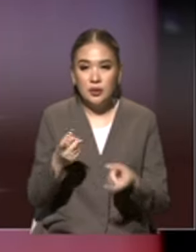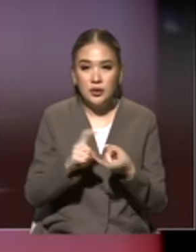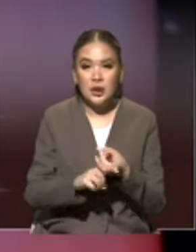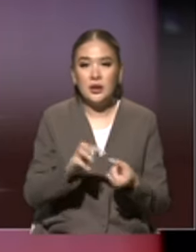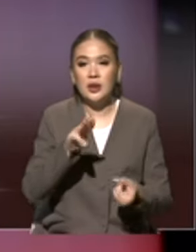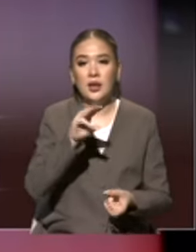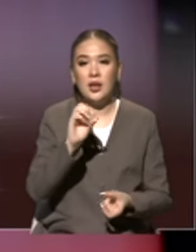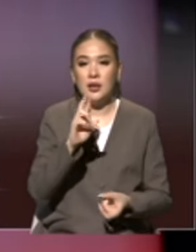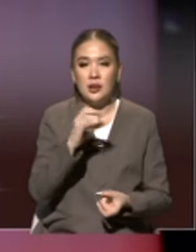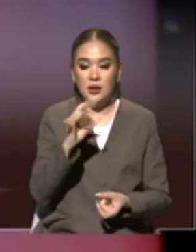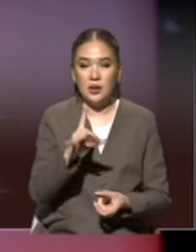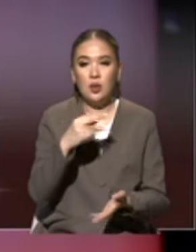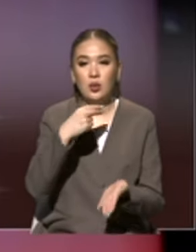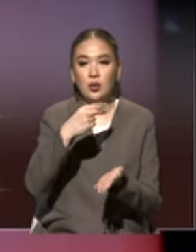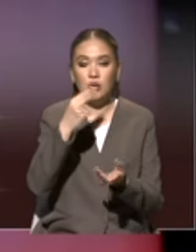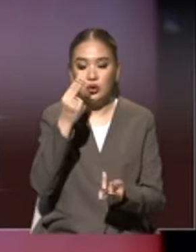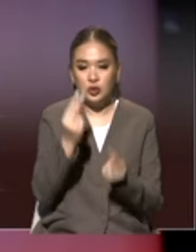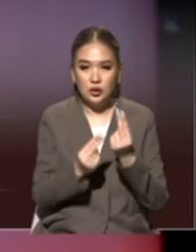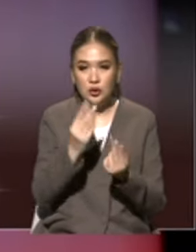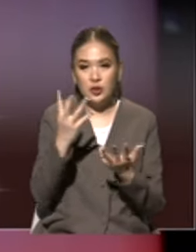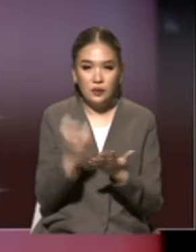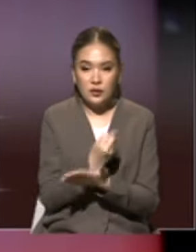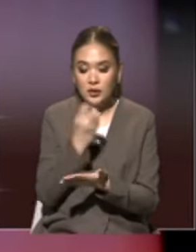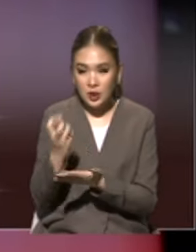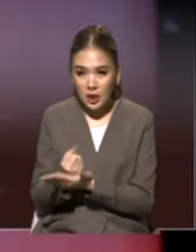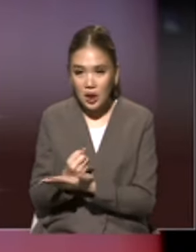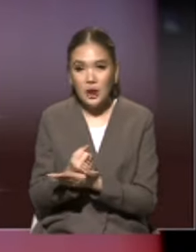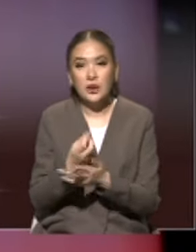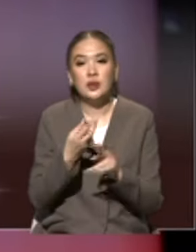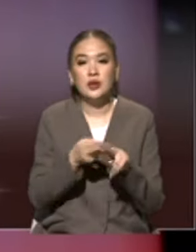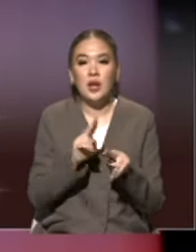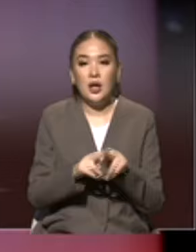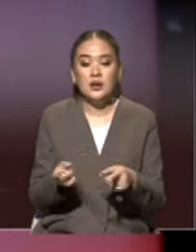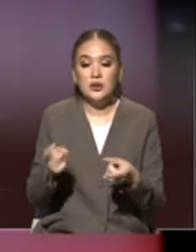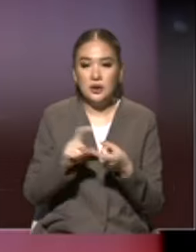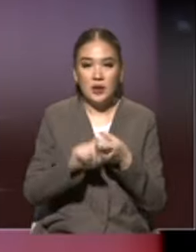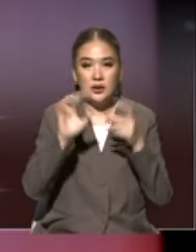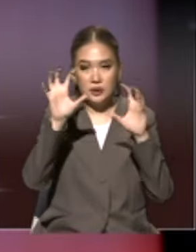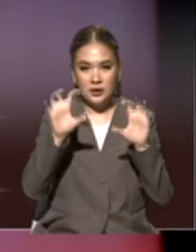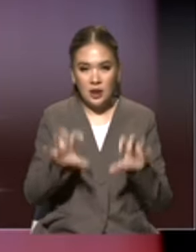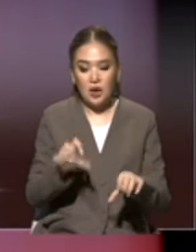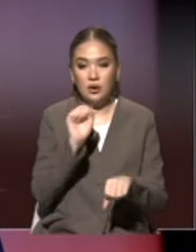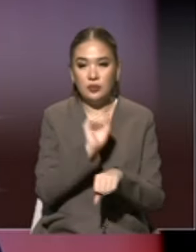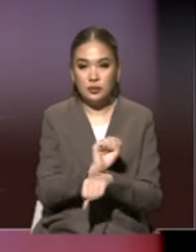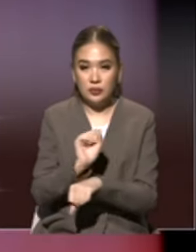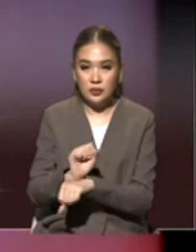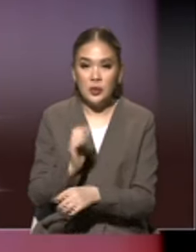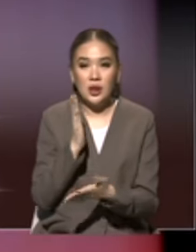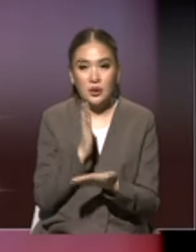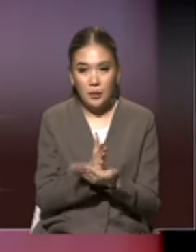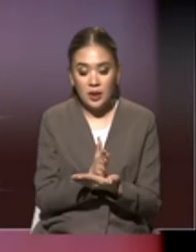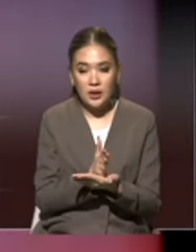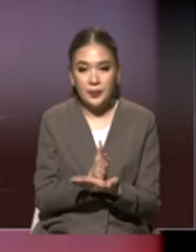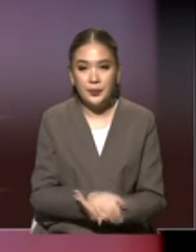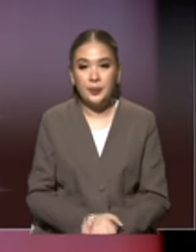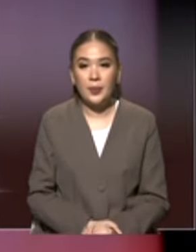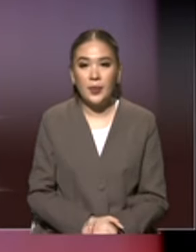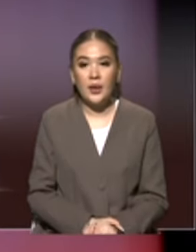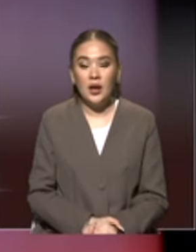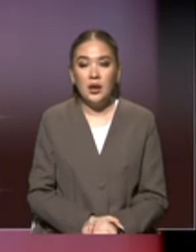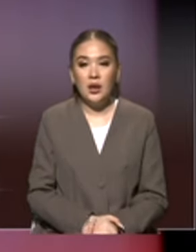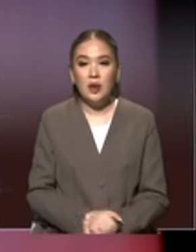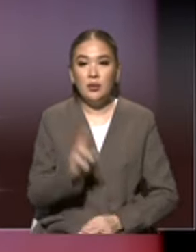алған компаниялар да болды. Қазір оның барлығы мына жаңа заң төңірегінде оларға шектеу қойылған. Сондықтан олардың енді бізде